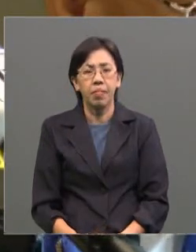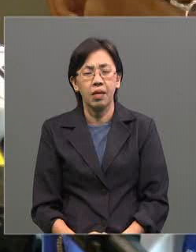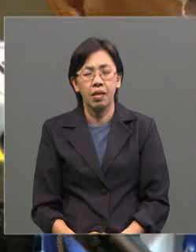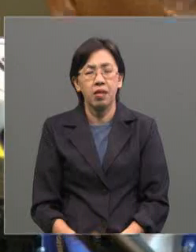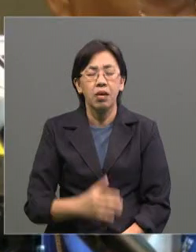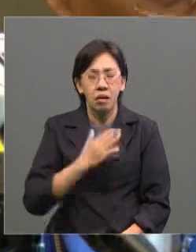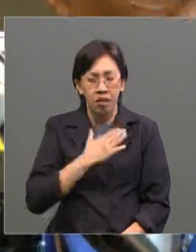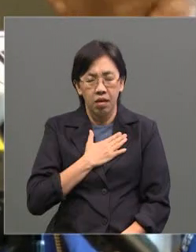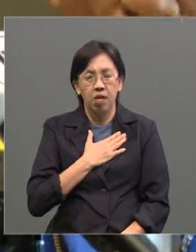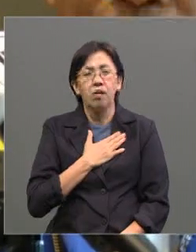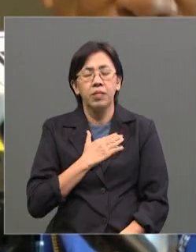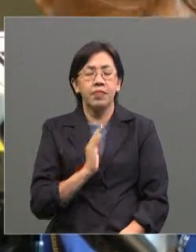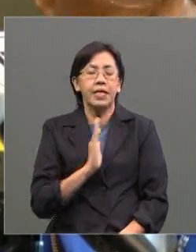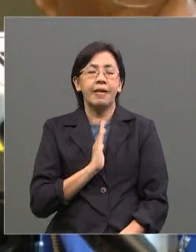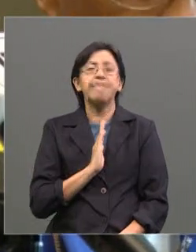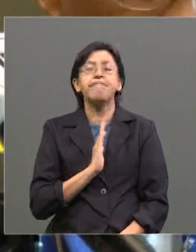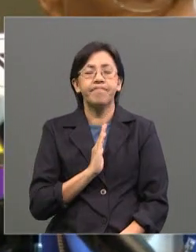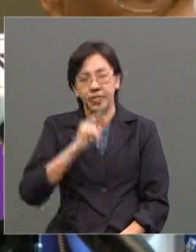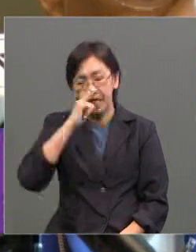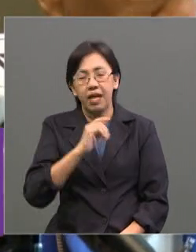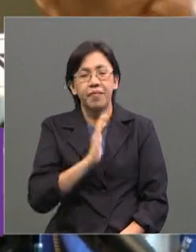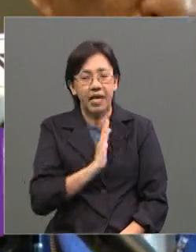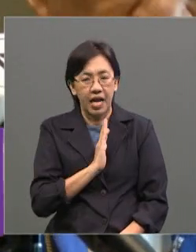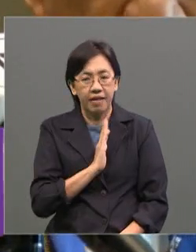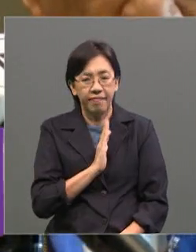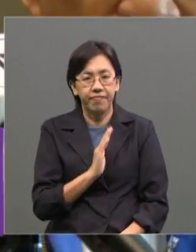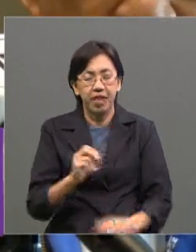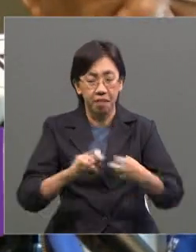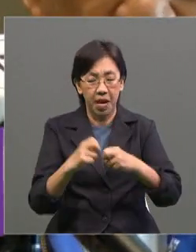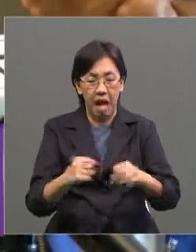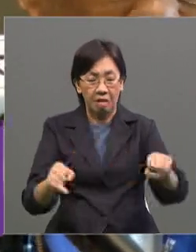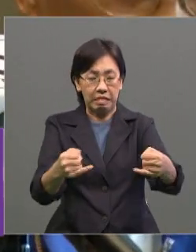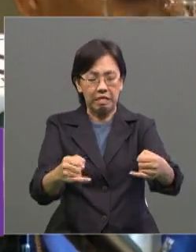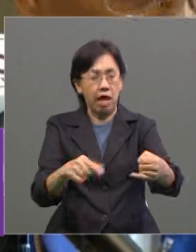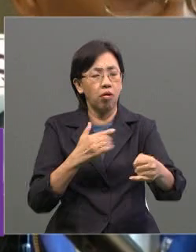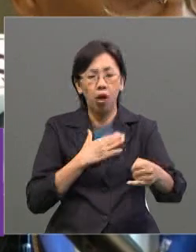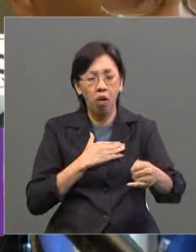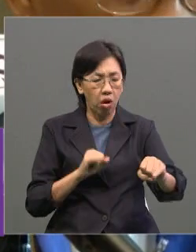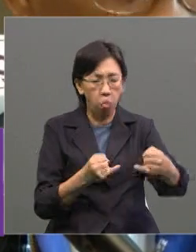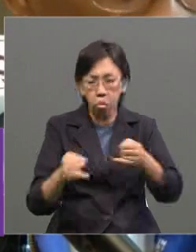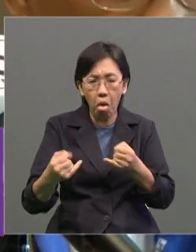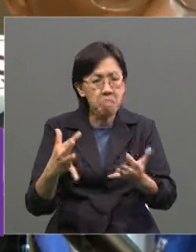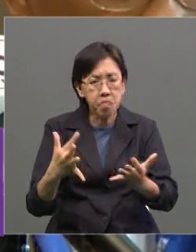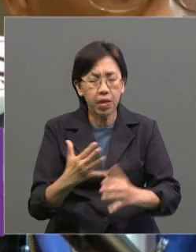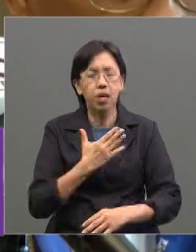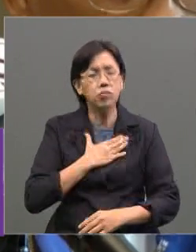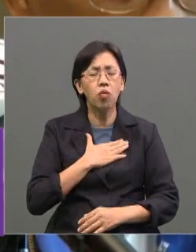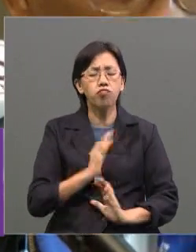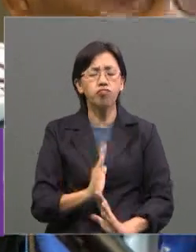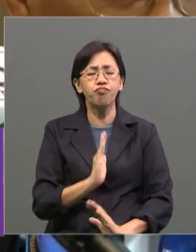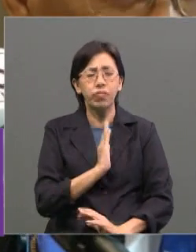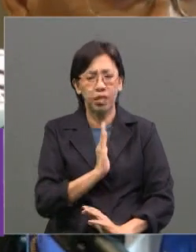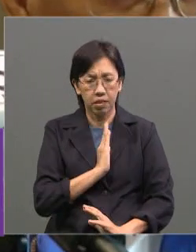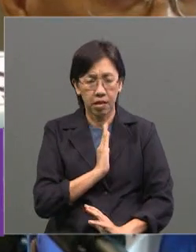ผมยืนยันนะครับว่าเราวางตัวเป็นกลางนะครับเราไม่ได้เป็น party of conflict เราไม่ได้เป็นส่วนหนึ่งของความขัดแย้งของใครทั้งสิ้นนะครับแต่หน้าที่ผ